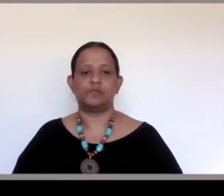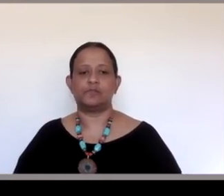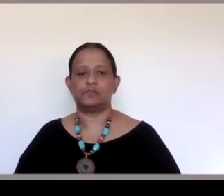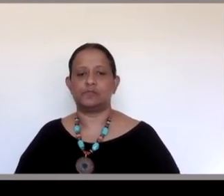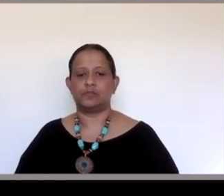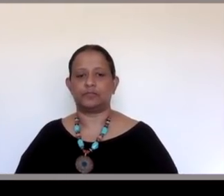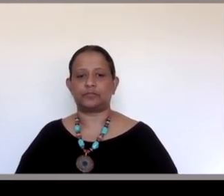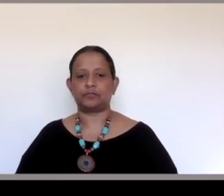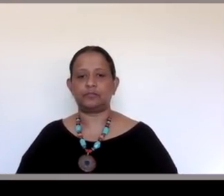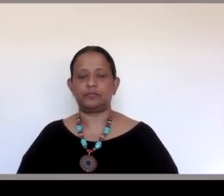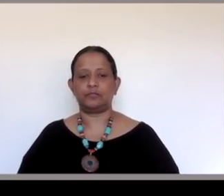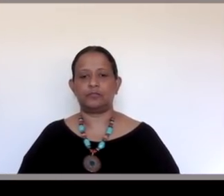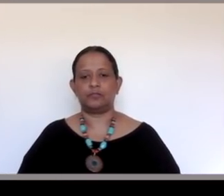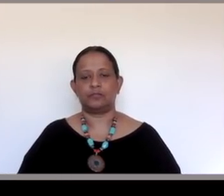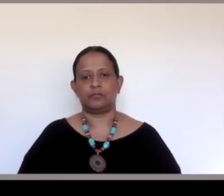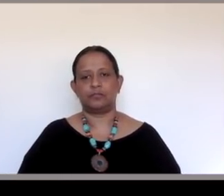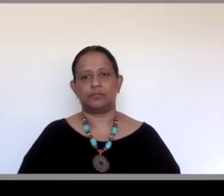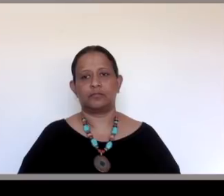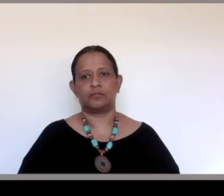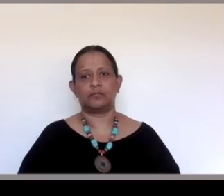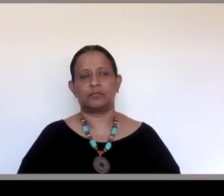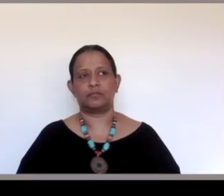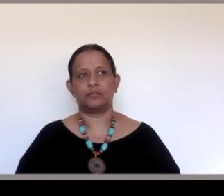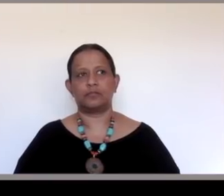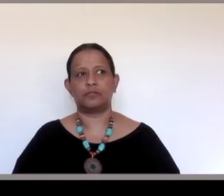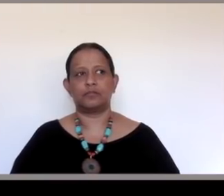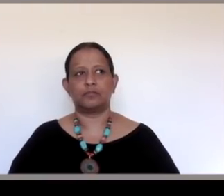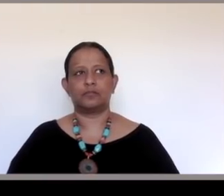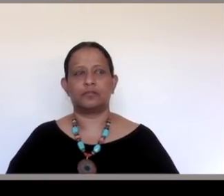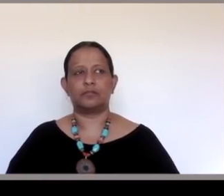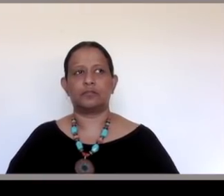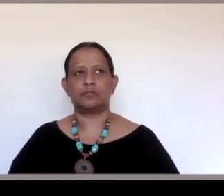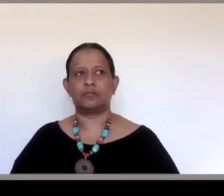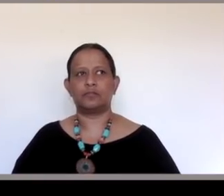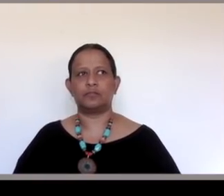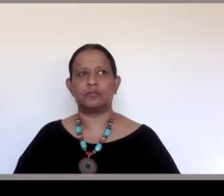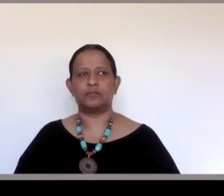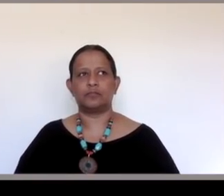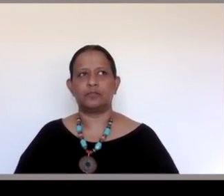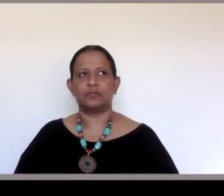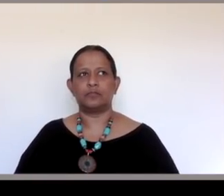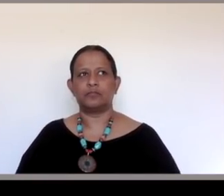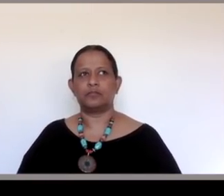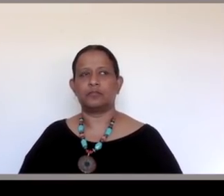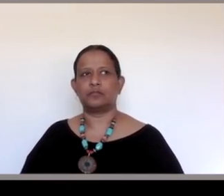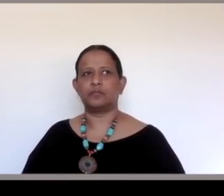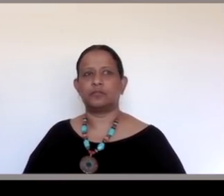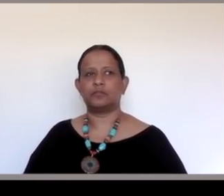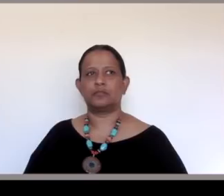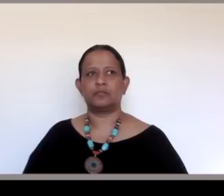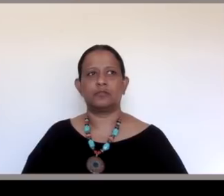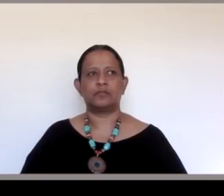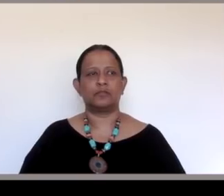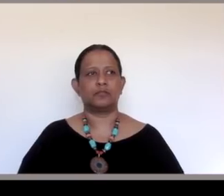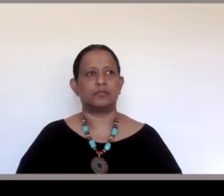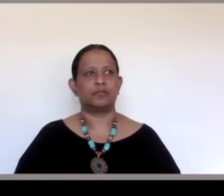போது அது மிகவும் உயர்ந்த நிலையான ஒரு மகிழ்ச்சியை குறிக்கின்றது ஆசீர்வாதேட்டாய் உபரிம பிரீத்தியட்டாய் கிரீக்க பாஷாவை